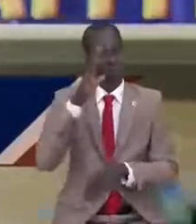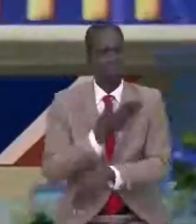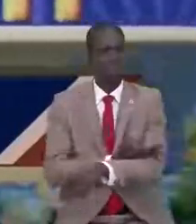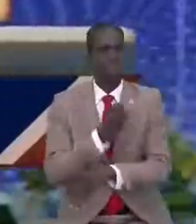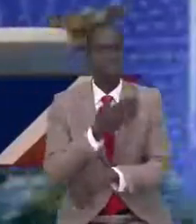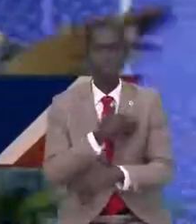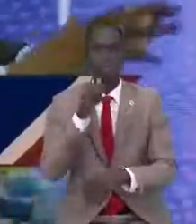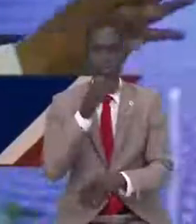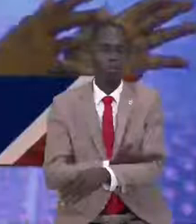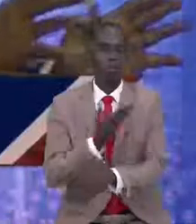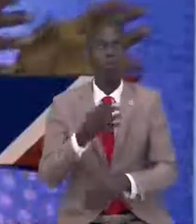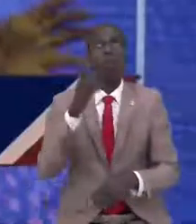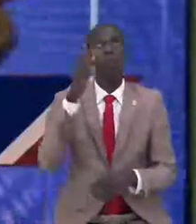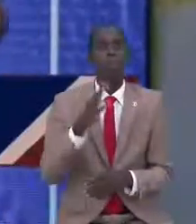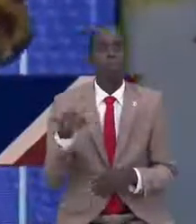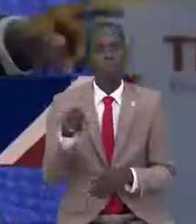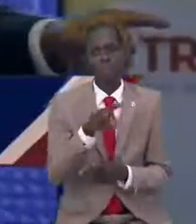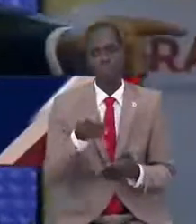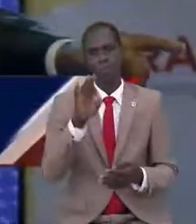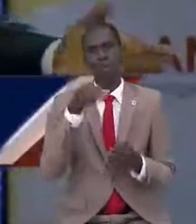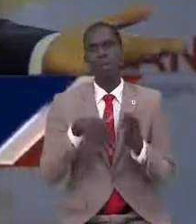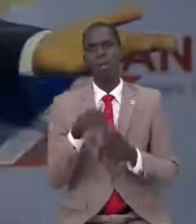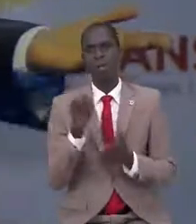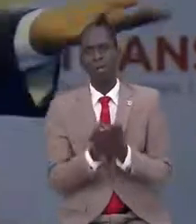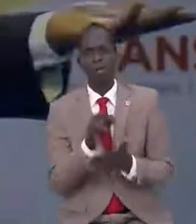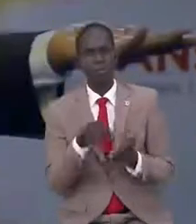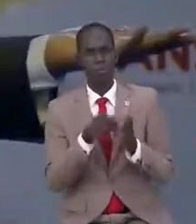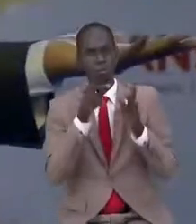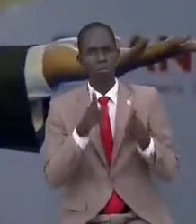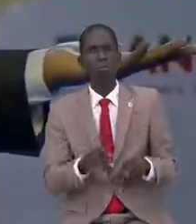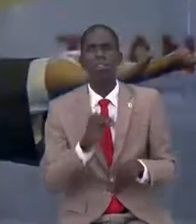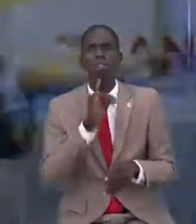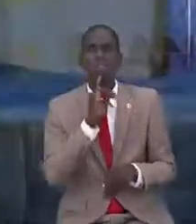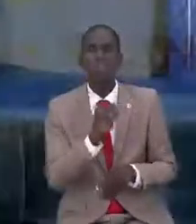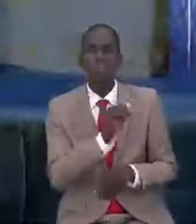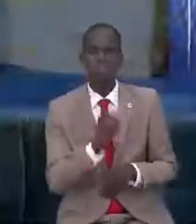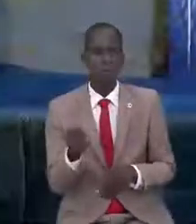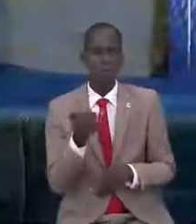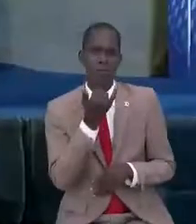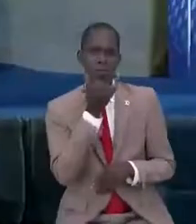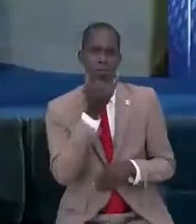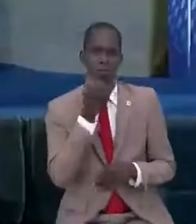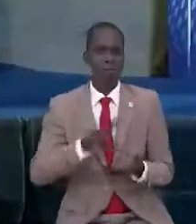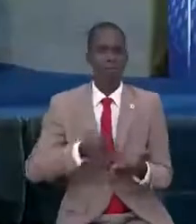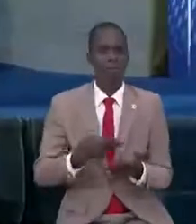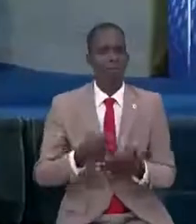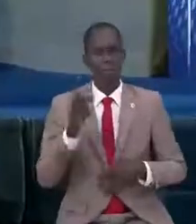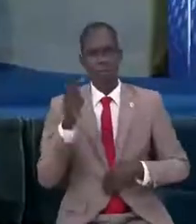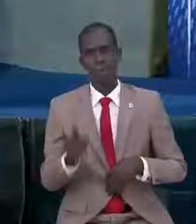fils et les filles de Dieu ont découvert que ce frère est un faux frère.